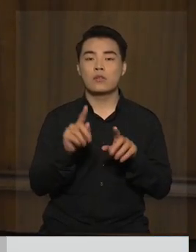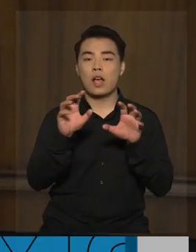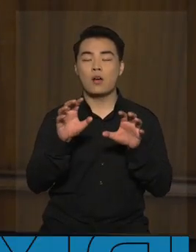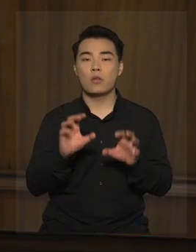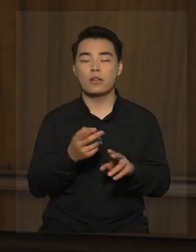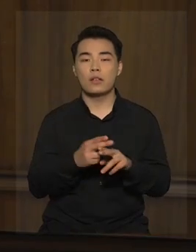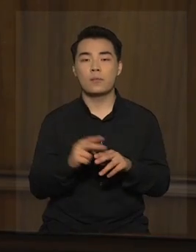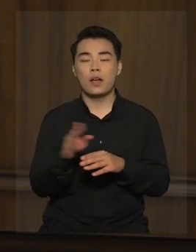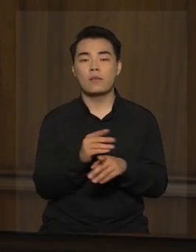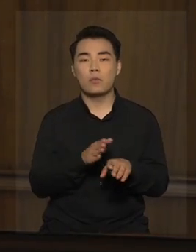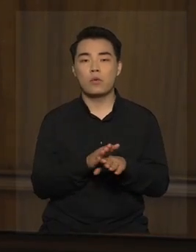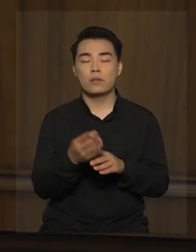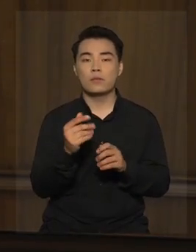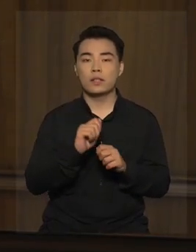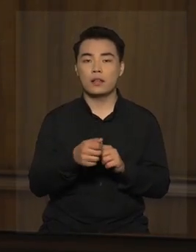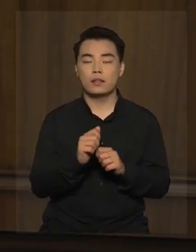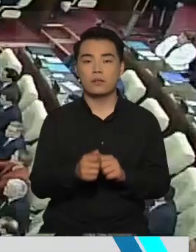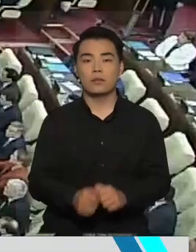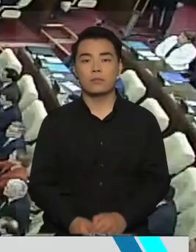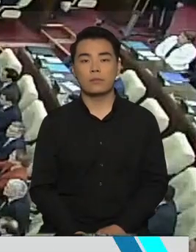это условия финансирования.